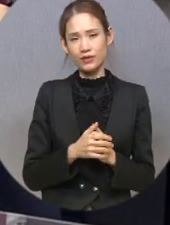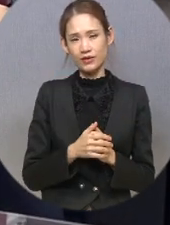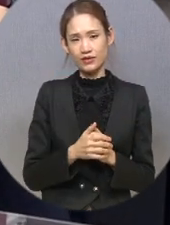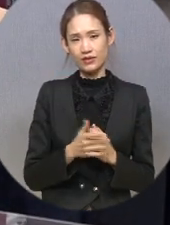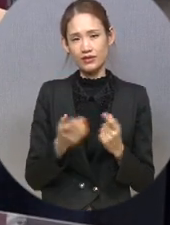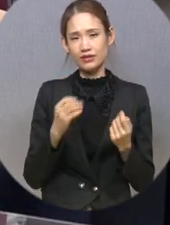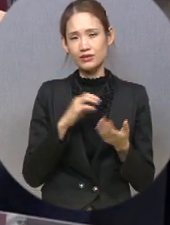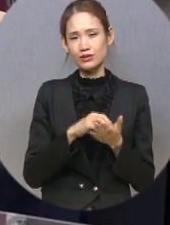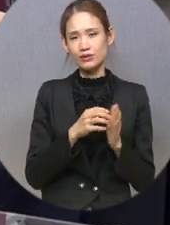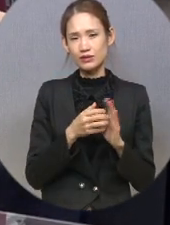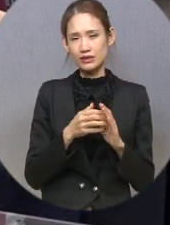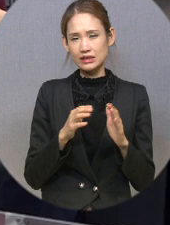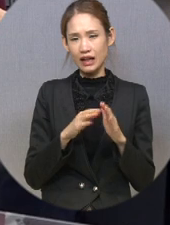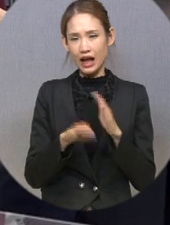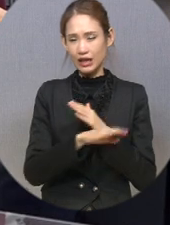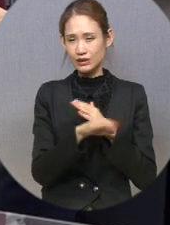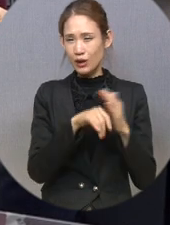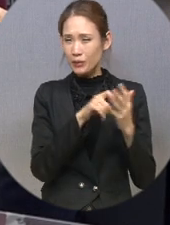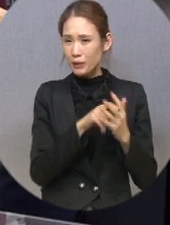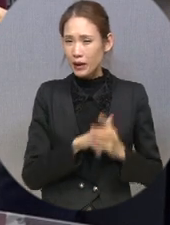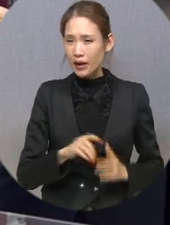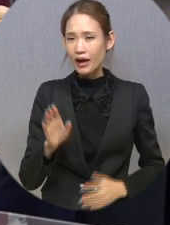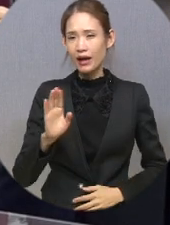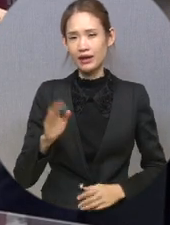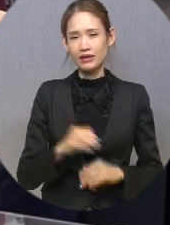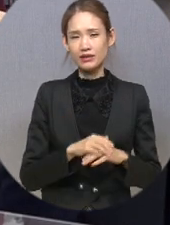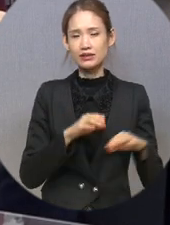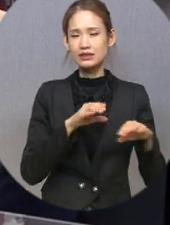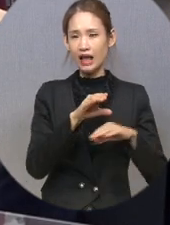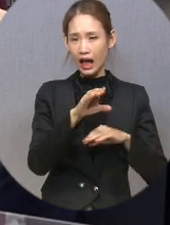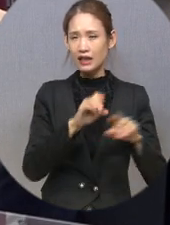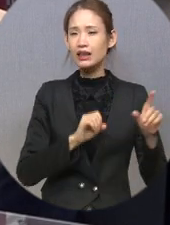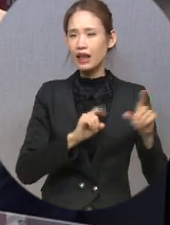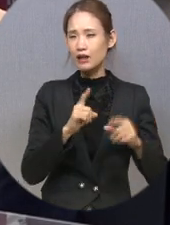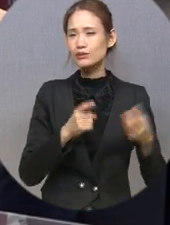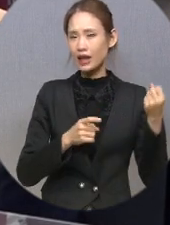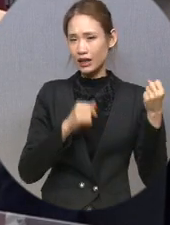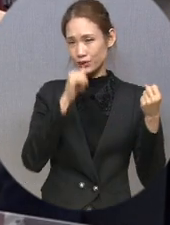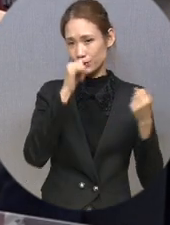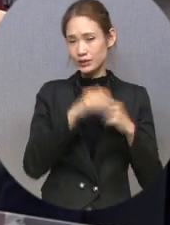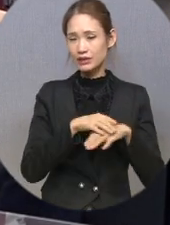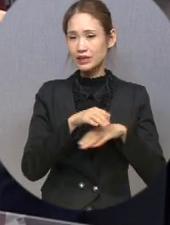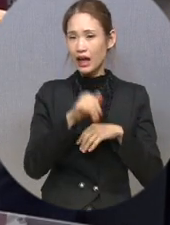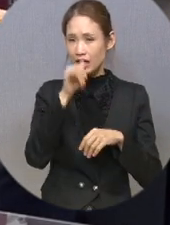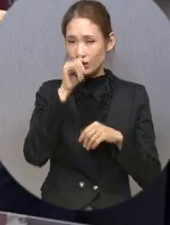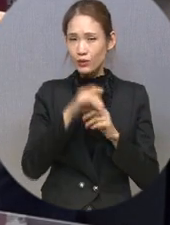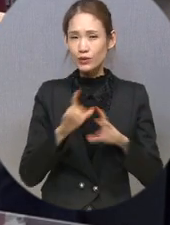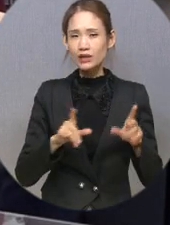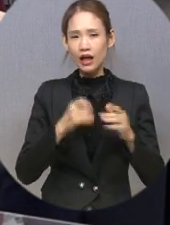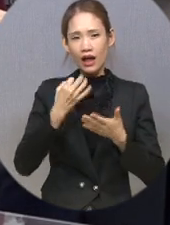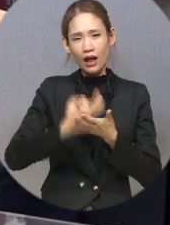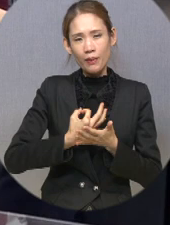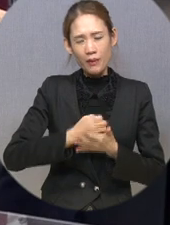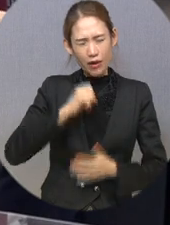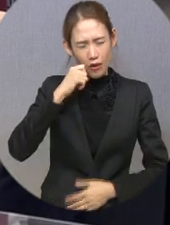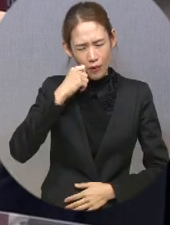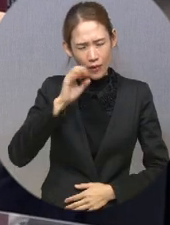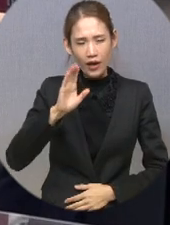정도 가지고 집안이 잘 파악되는 게 아닙니다. 지금 뭐 자동차 없는지 거의 없지만 자동차가 있다고 해서 생활이 어렵지 않은 거